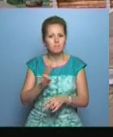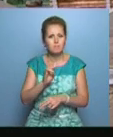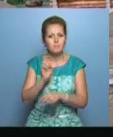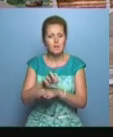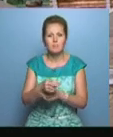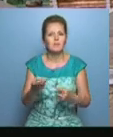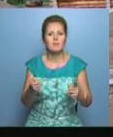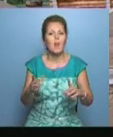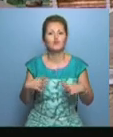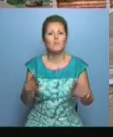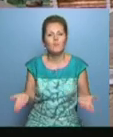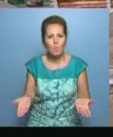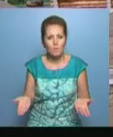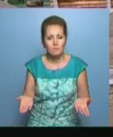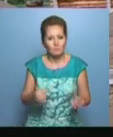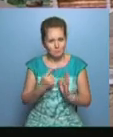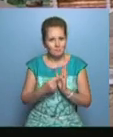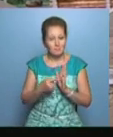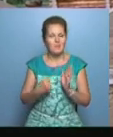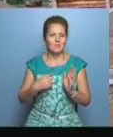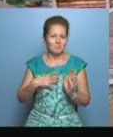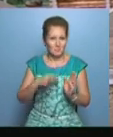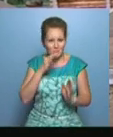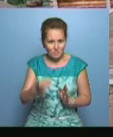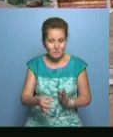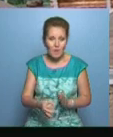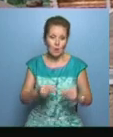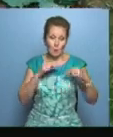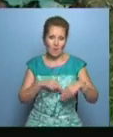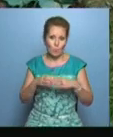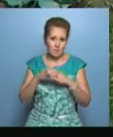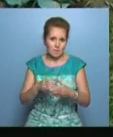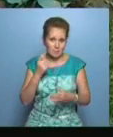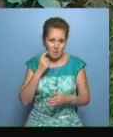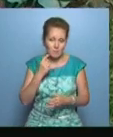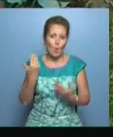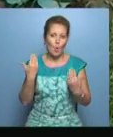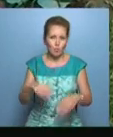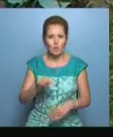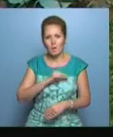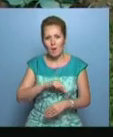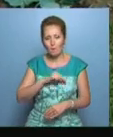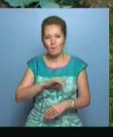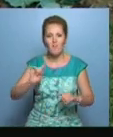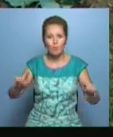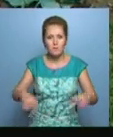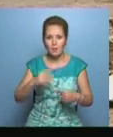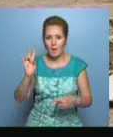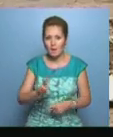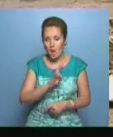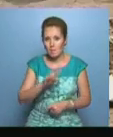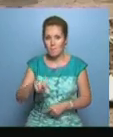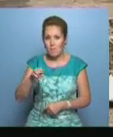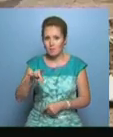церковь ходить там. Трудовой десант добровольцев из Сарапула, детей и взрослых, уже работал на восстановлении храма Петра и Павла, Ксении